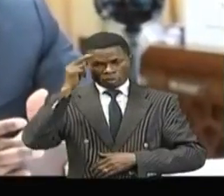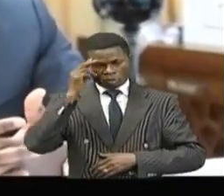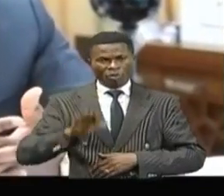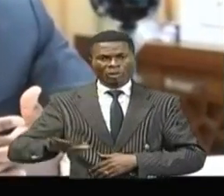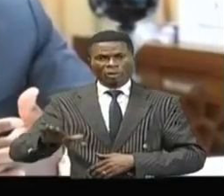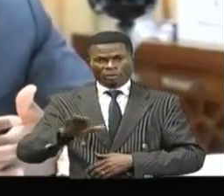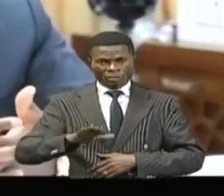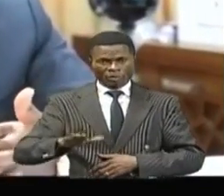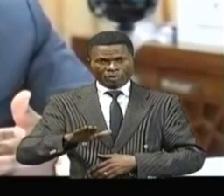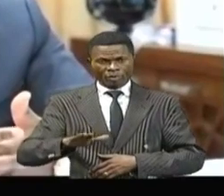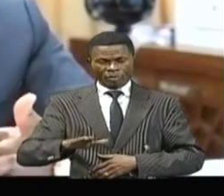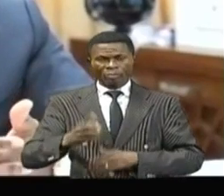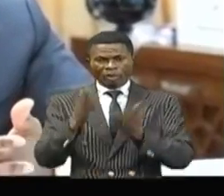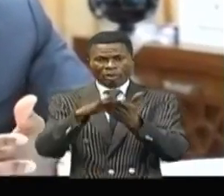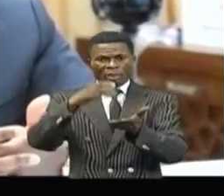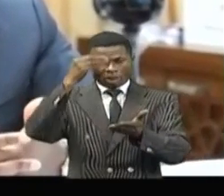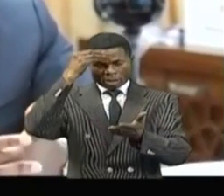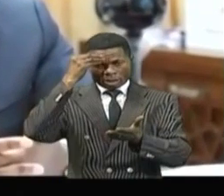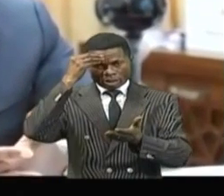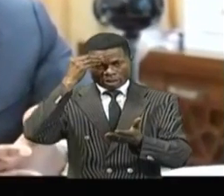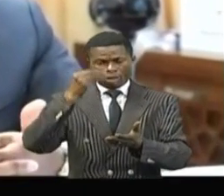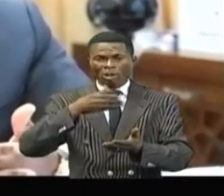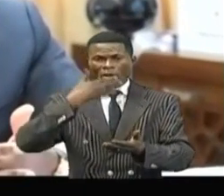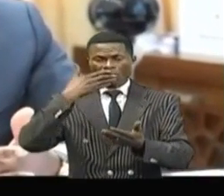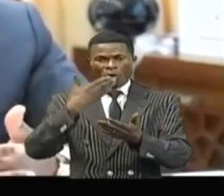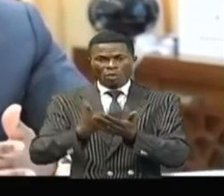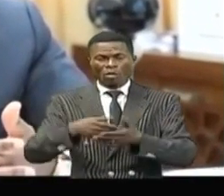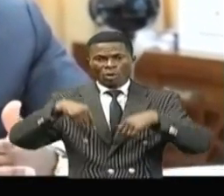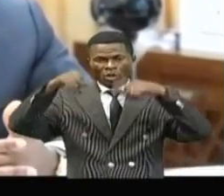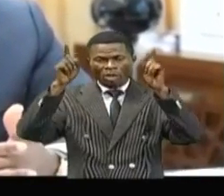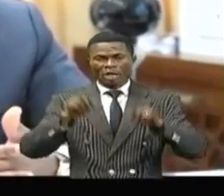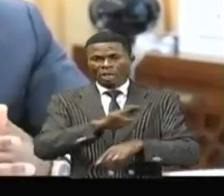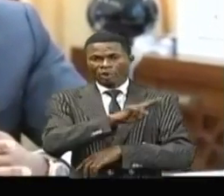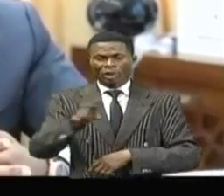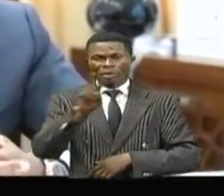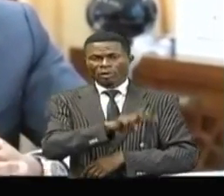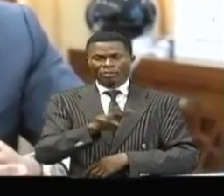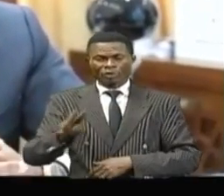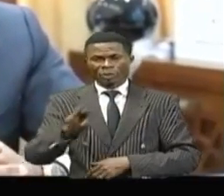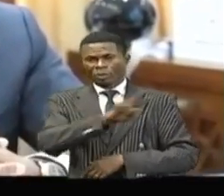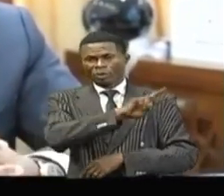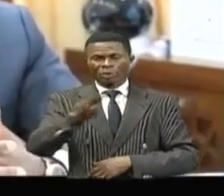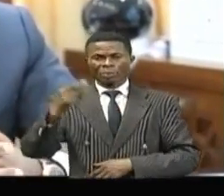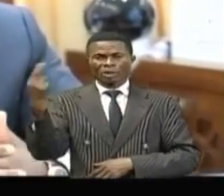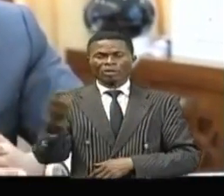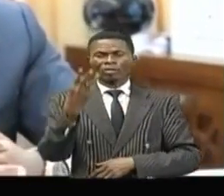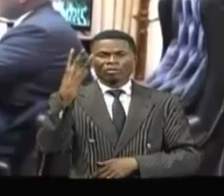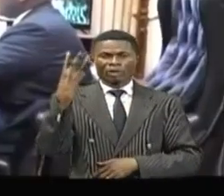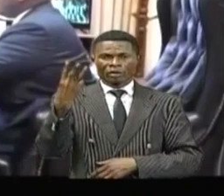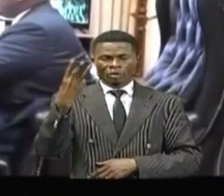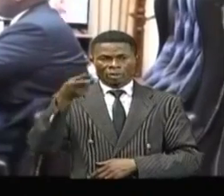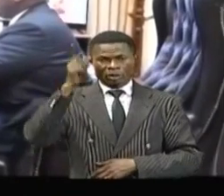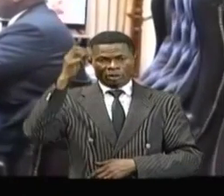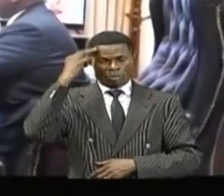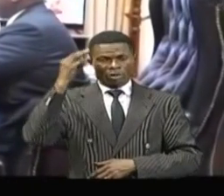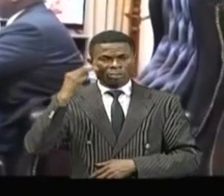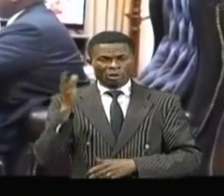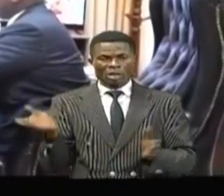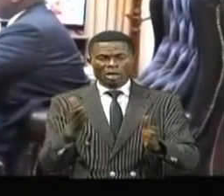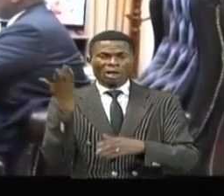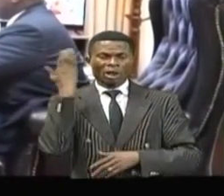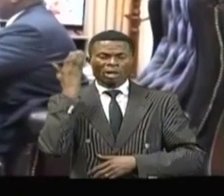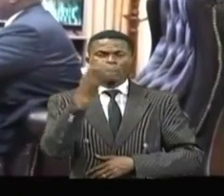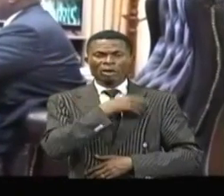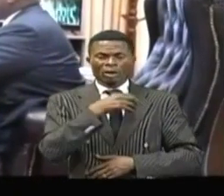République, à tous les élèves une bonne et fructueuse année scolaire 2022-2023, le Premier ministre a encouragé les parents